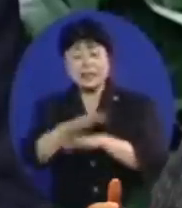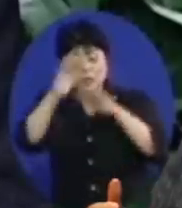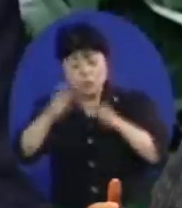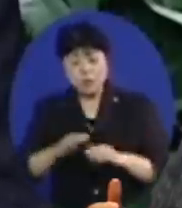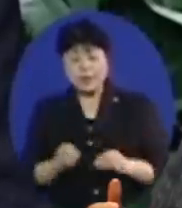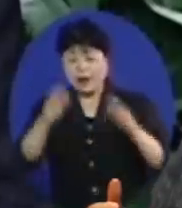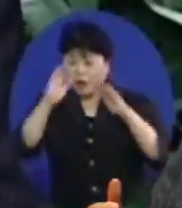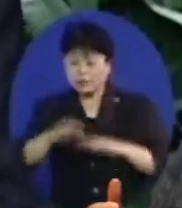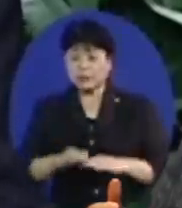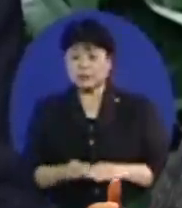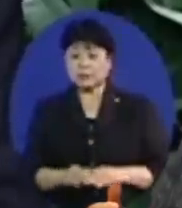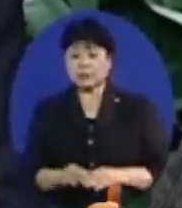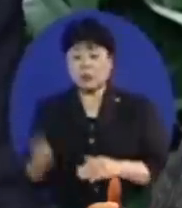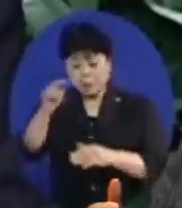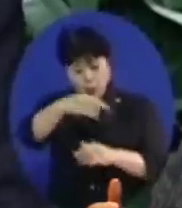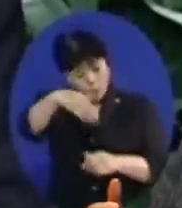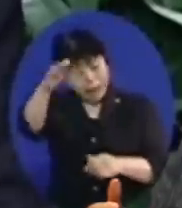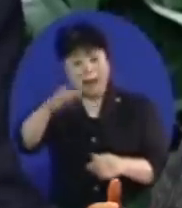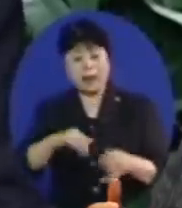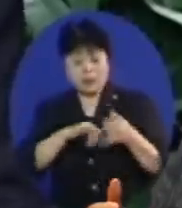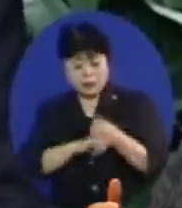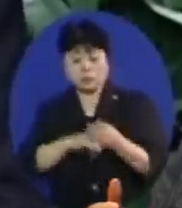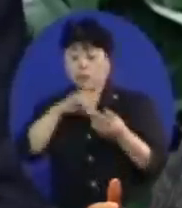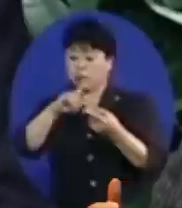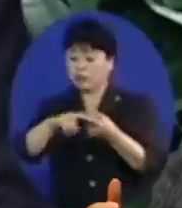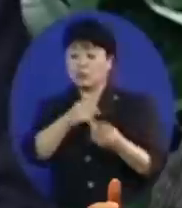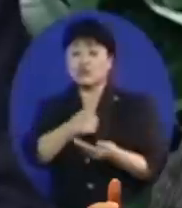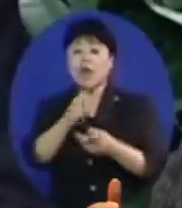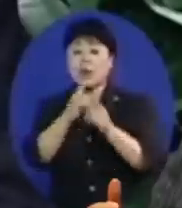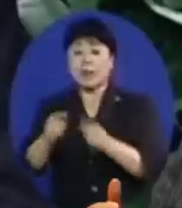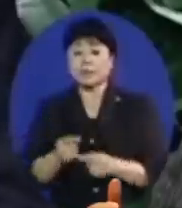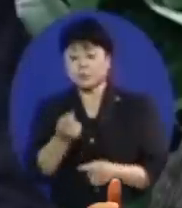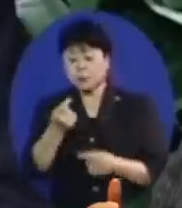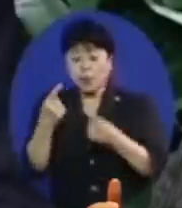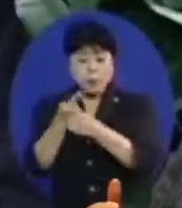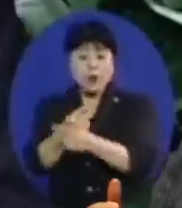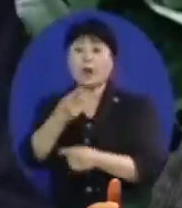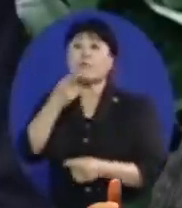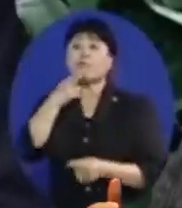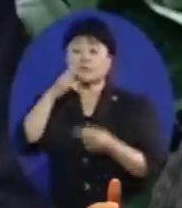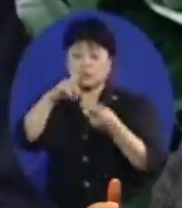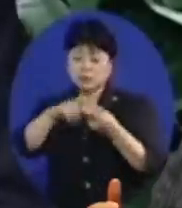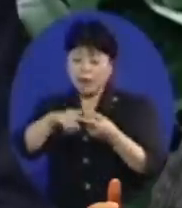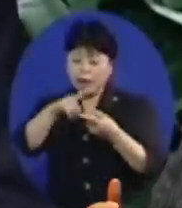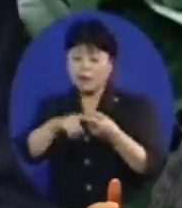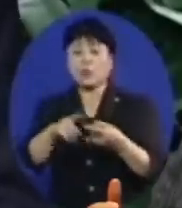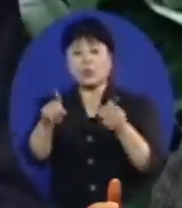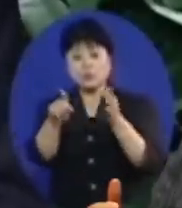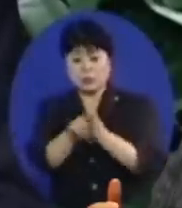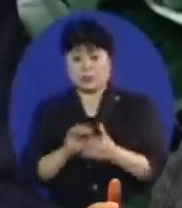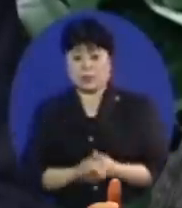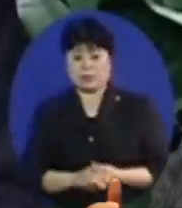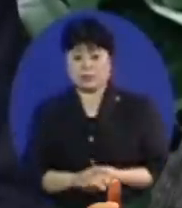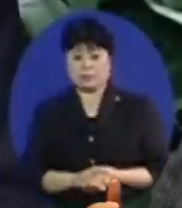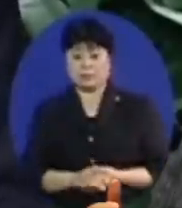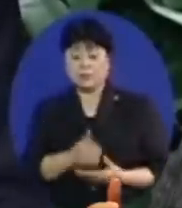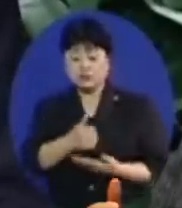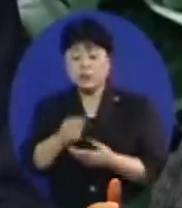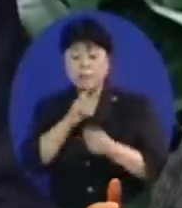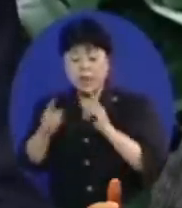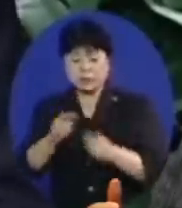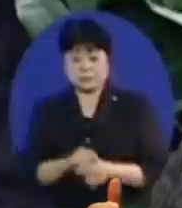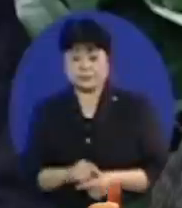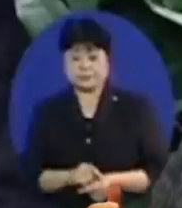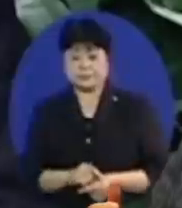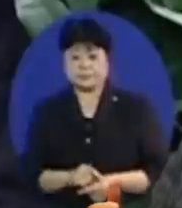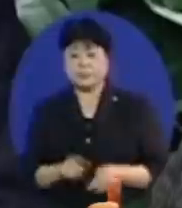꺼져도 호수 저편으로 갑니다. 주의 말씀은 1.1핵도 변하지 않습니다. 그런데 주의 말씀을